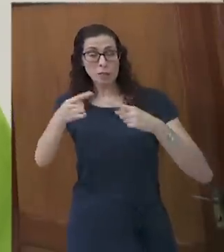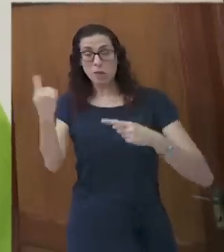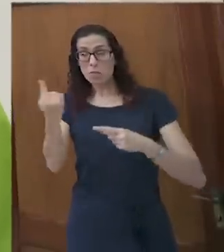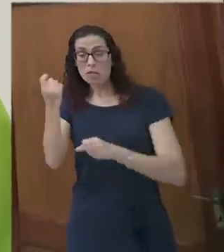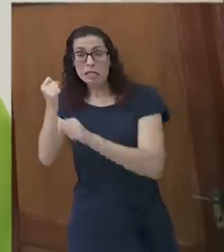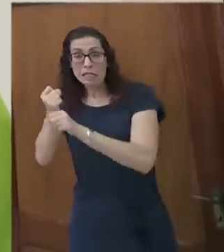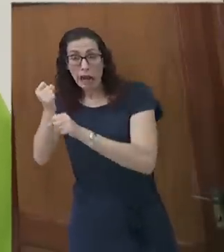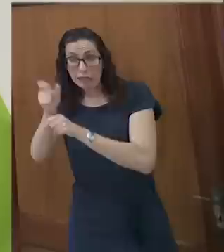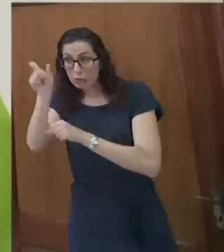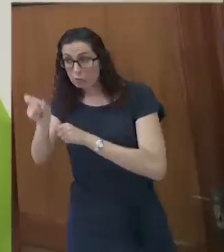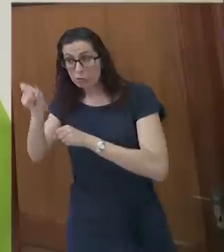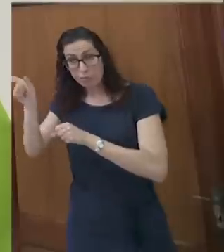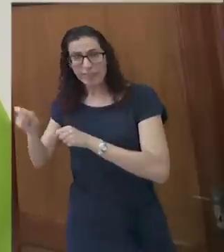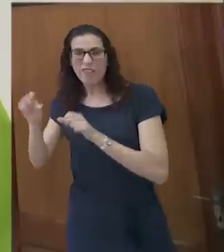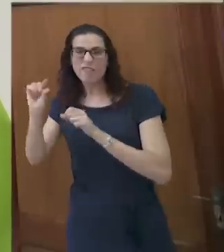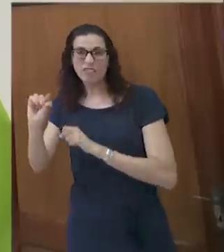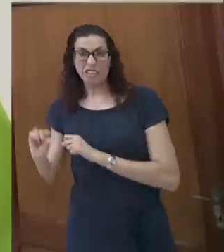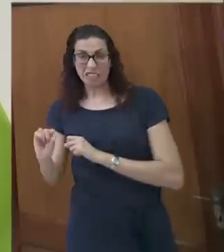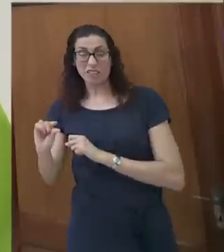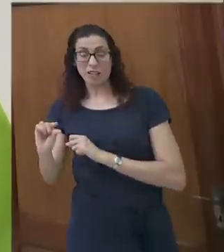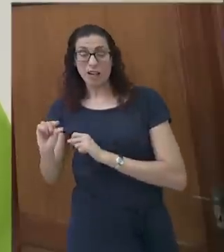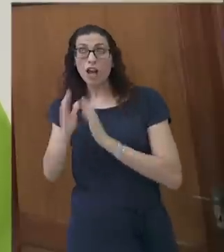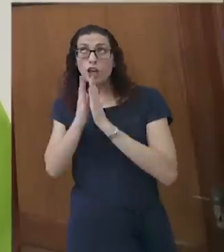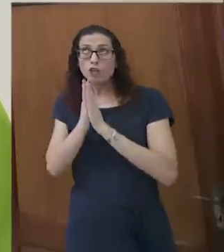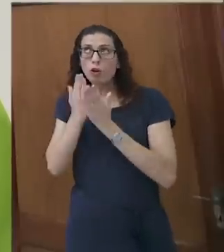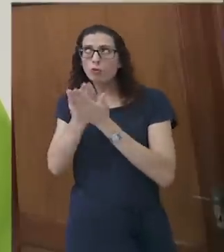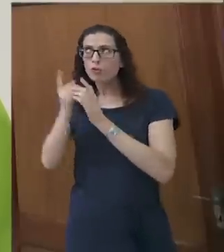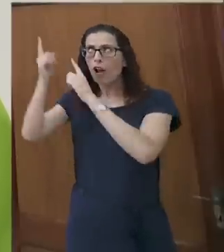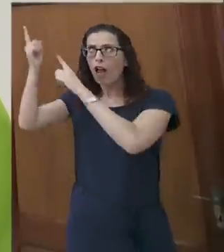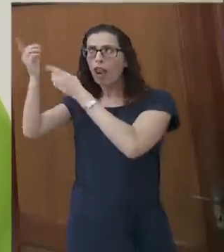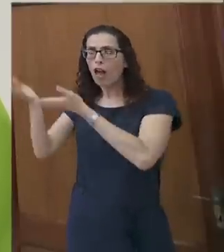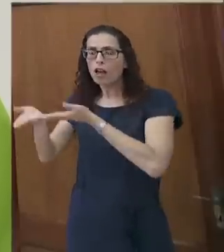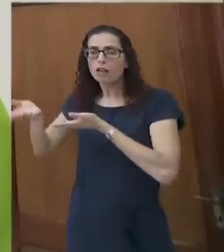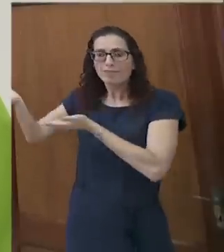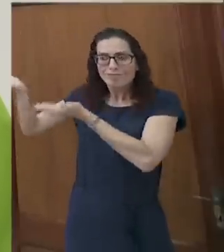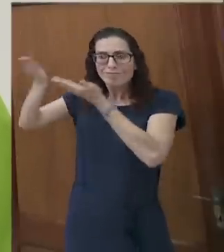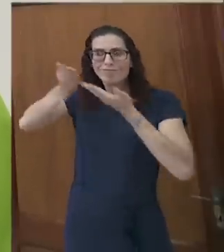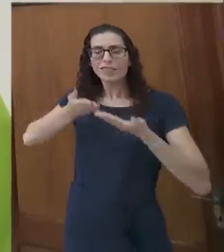Itolbu mela l-set il-ħsad biex jibgħat ħaddiema l-ħsad tiegħu.